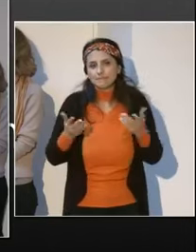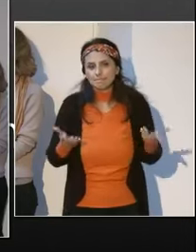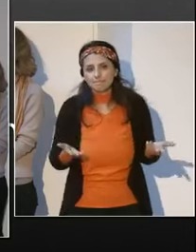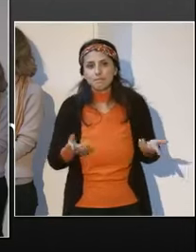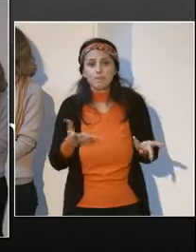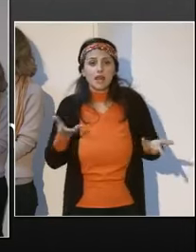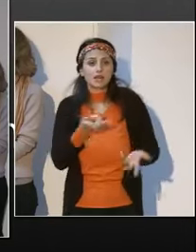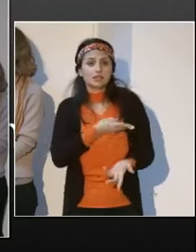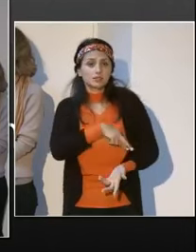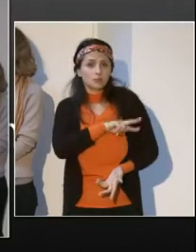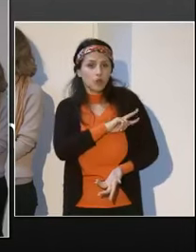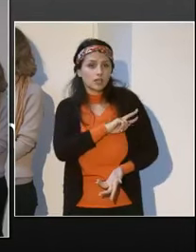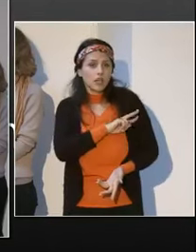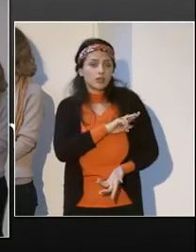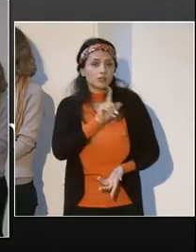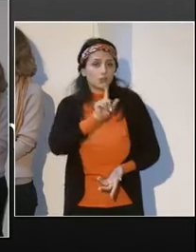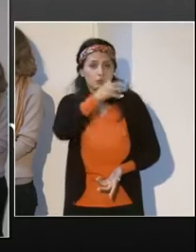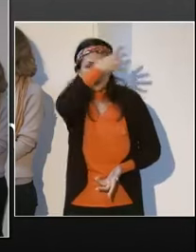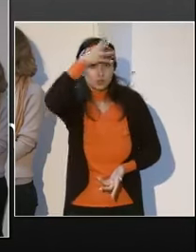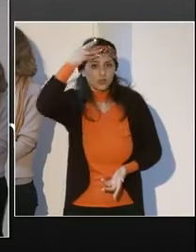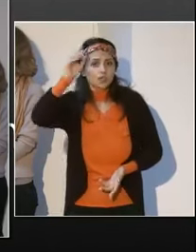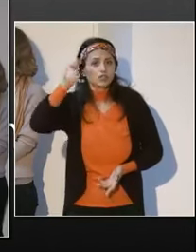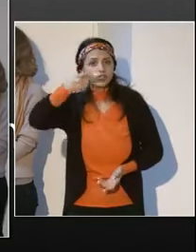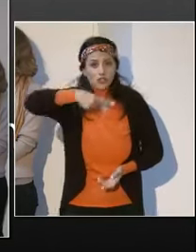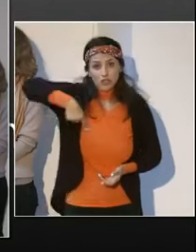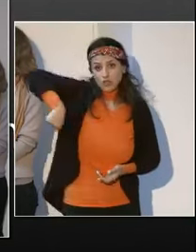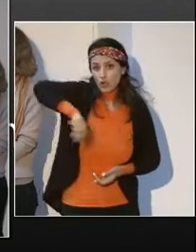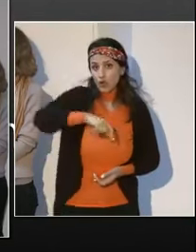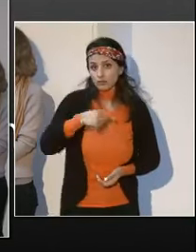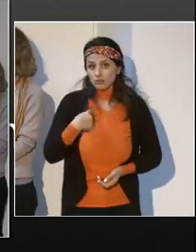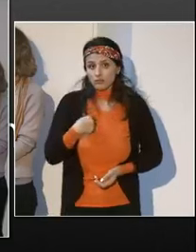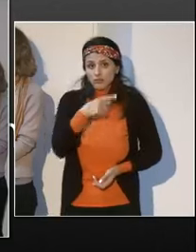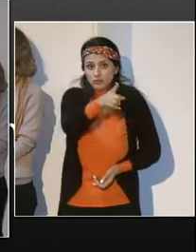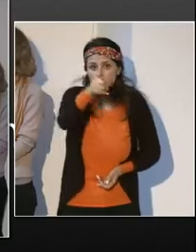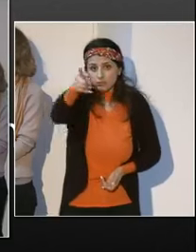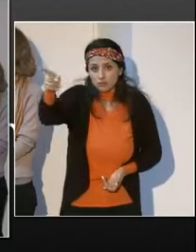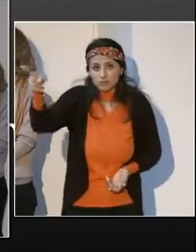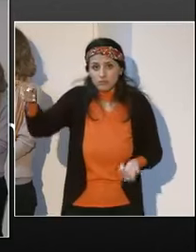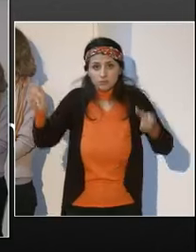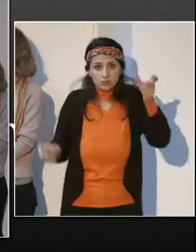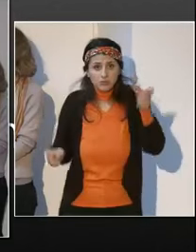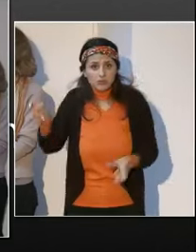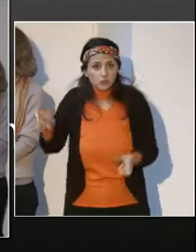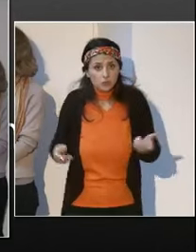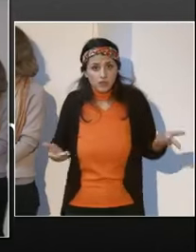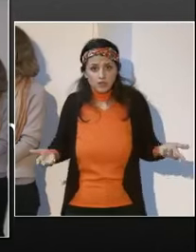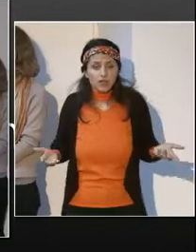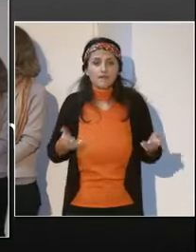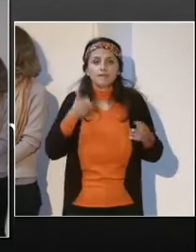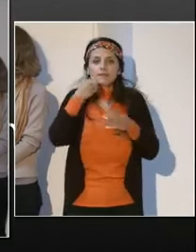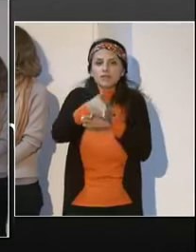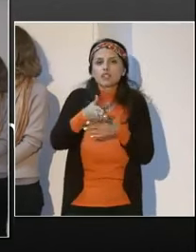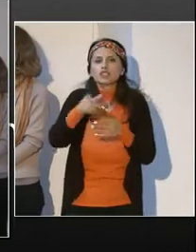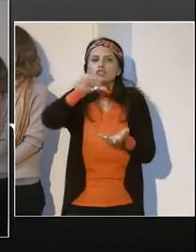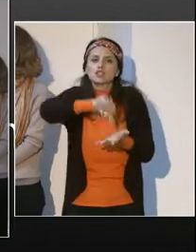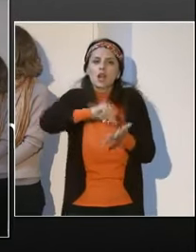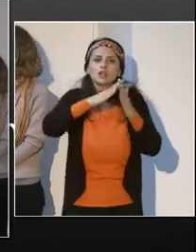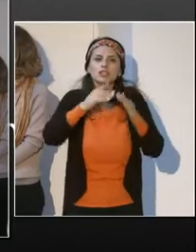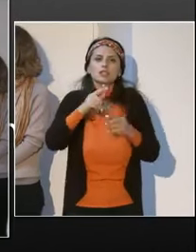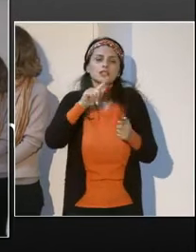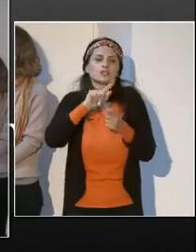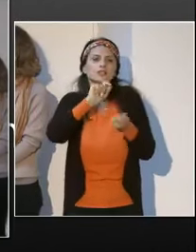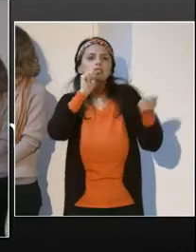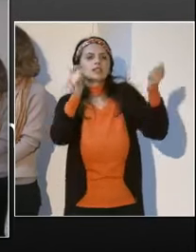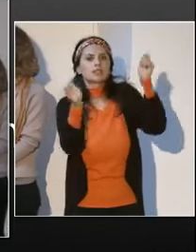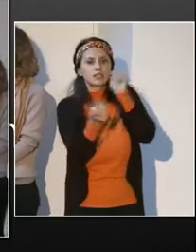responsabilitate trebuie sa nu uitam ca o avem și fiecare dintre noi la venirea în centrul la schimbarea turelor fiecare